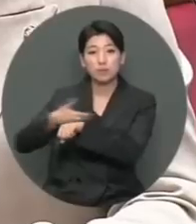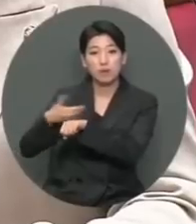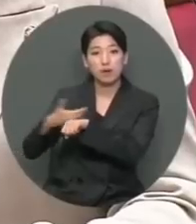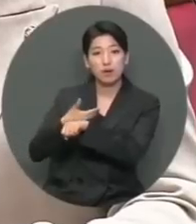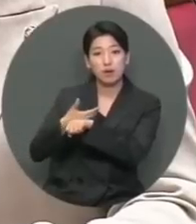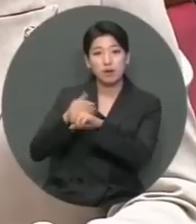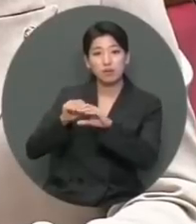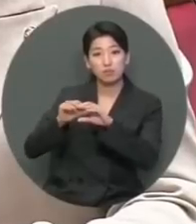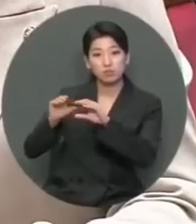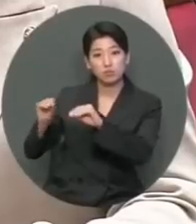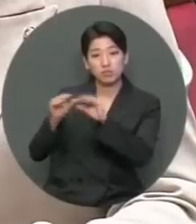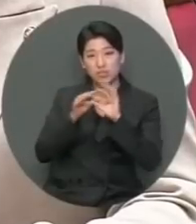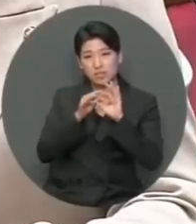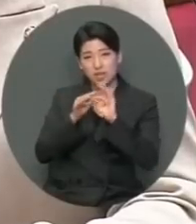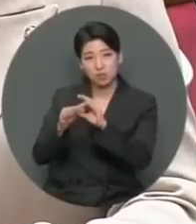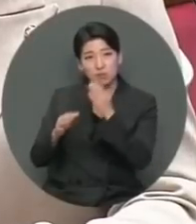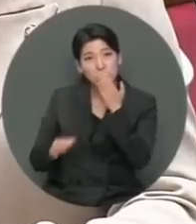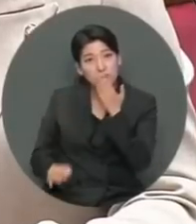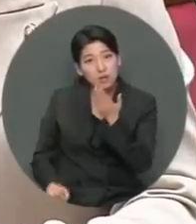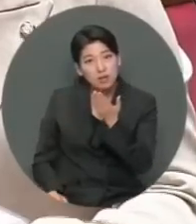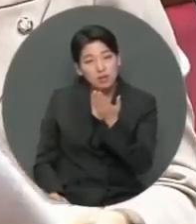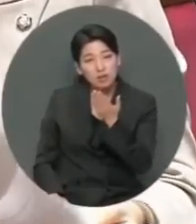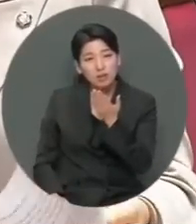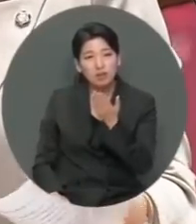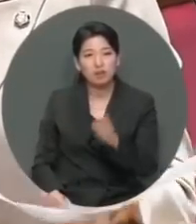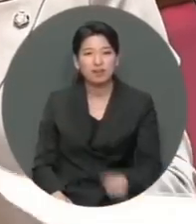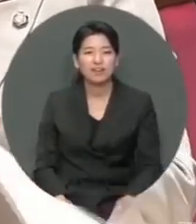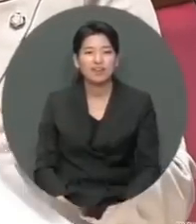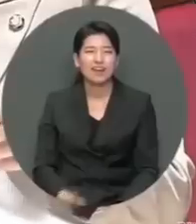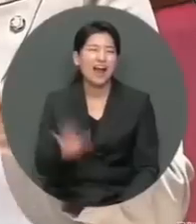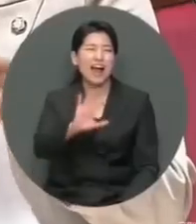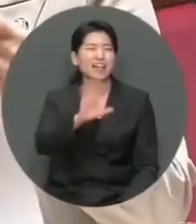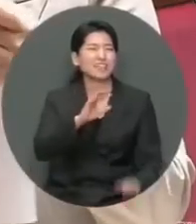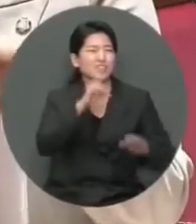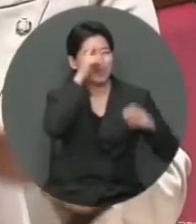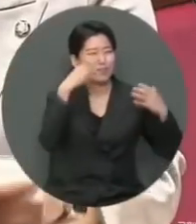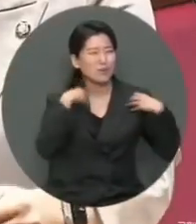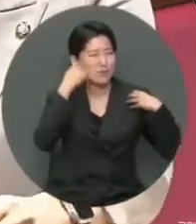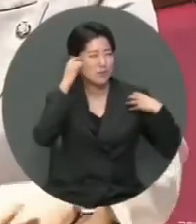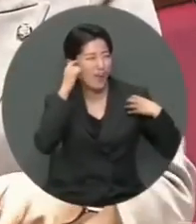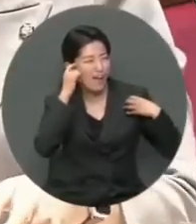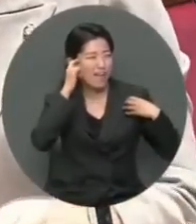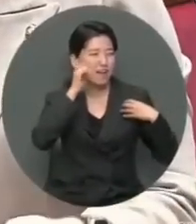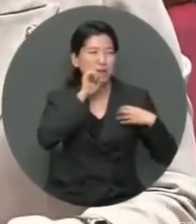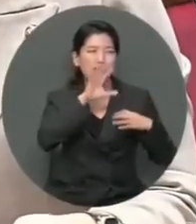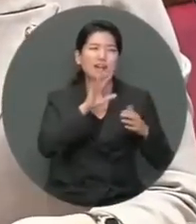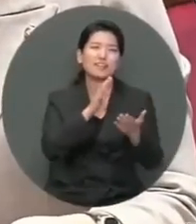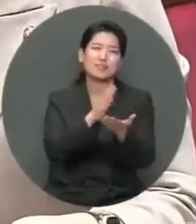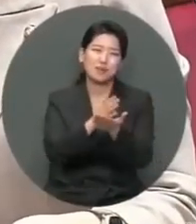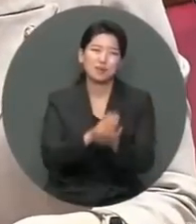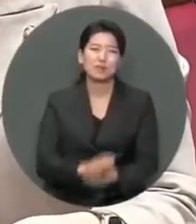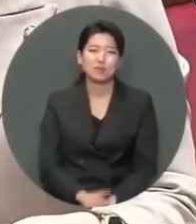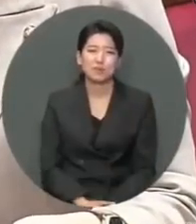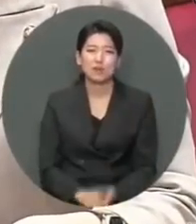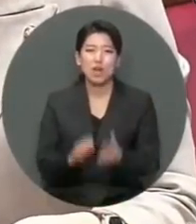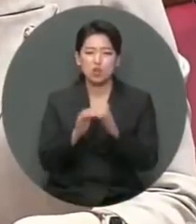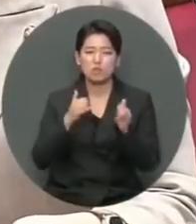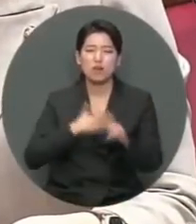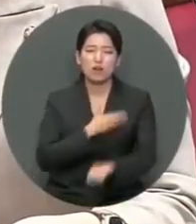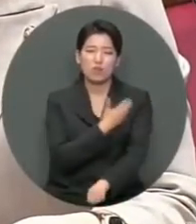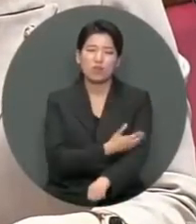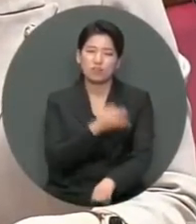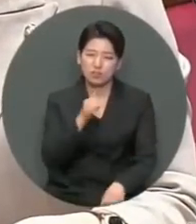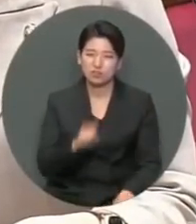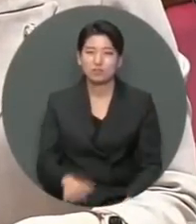있는 겁니까? 그 전략은 제가 아유, 전략 그렇게 얘기하시면 더 할 얘기가 없고 국민들의 알 권리도 있지 않습니까? 하여튼